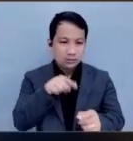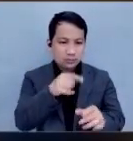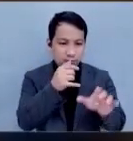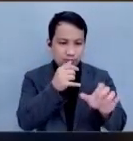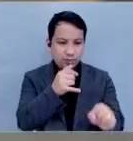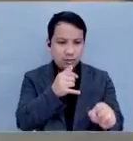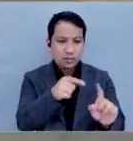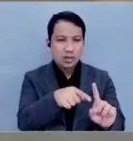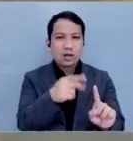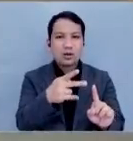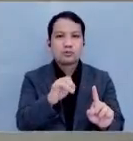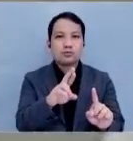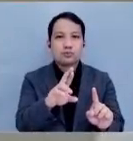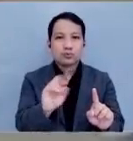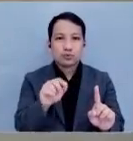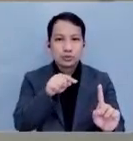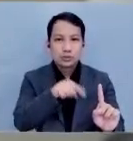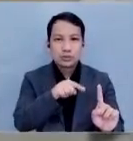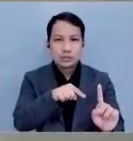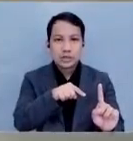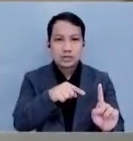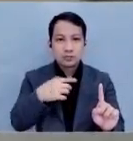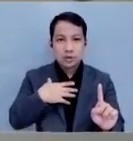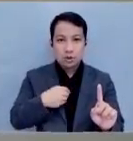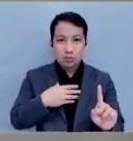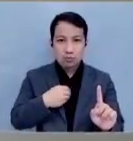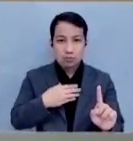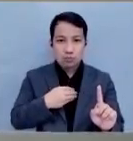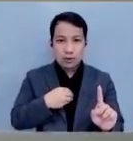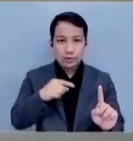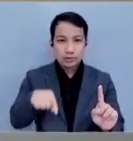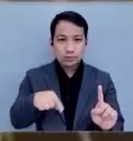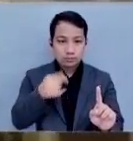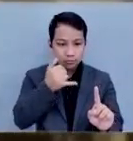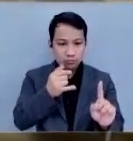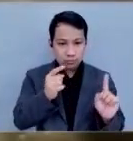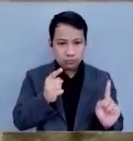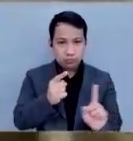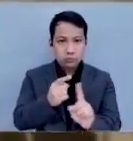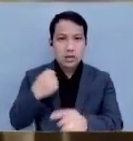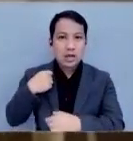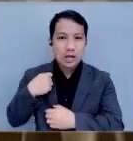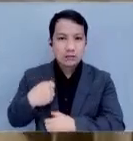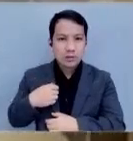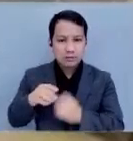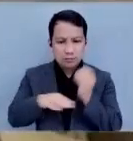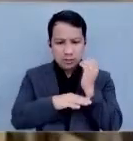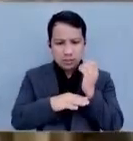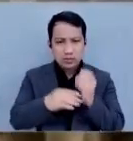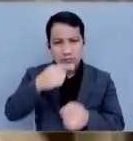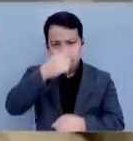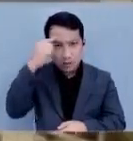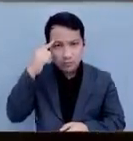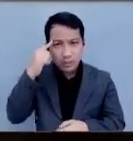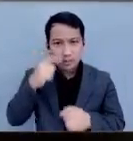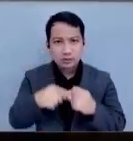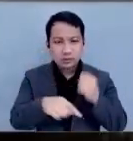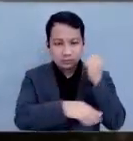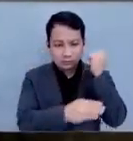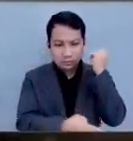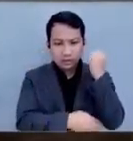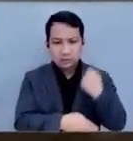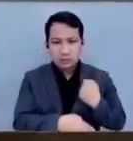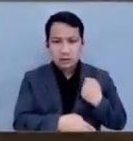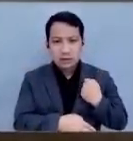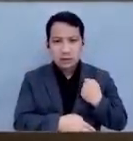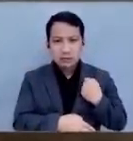umano ang lalaking nakaputing sweater na nakuha ng may bit-bit na itim na bag na naglalaman umano ng bomba. Sabay